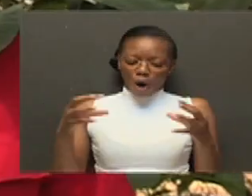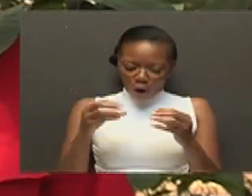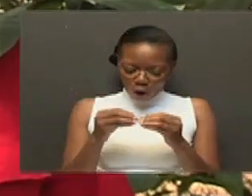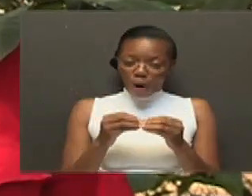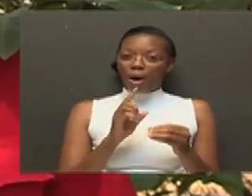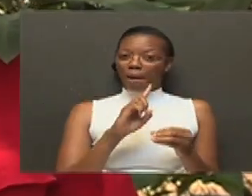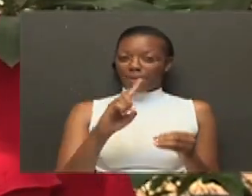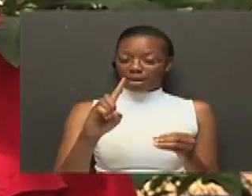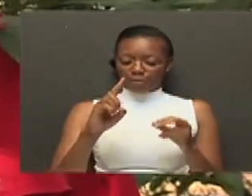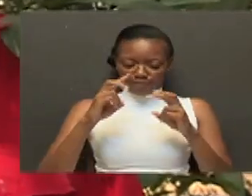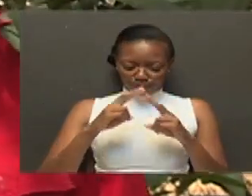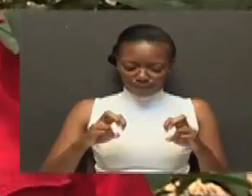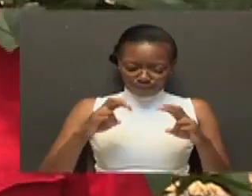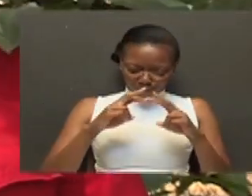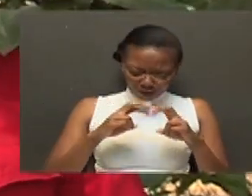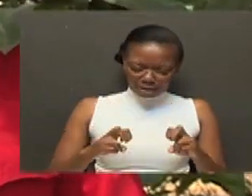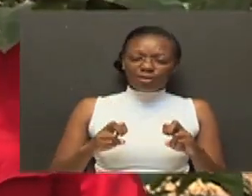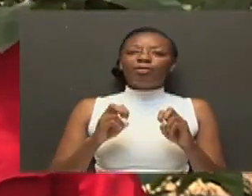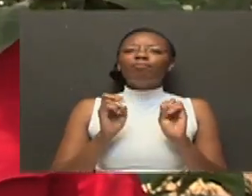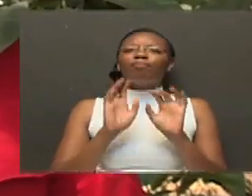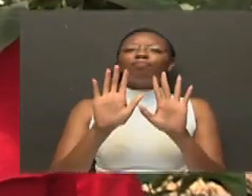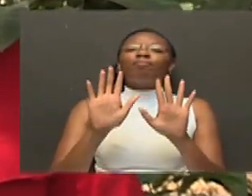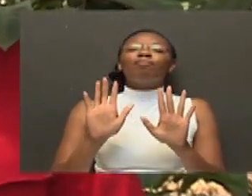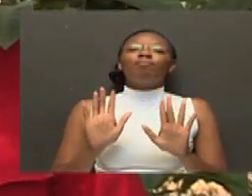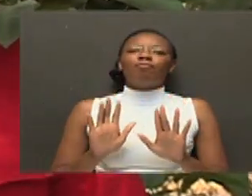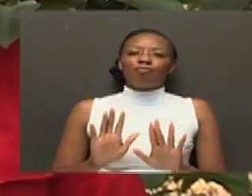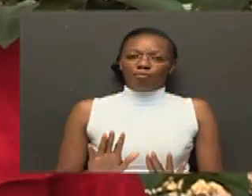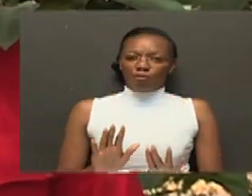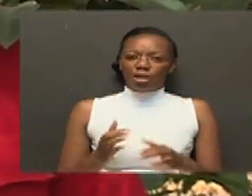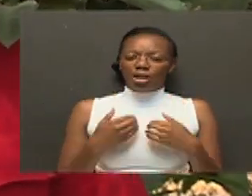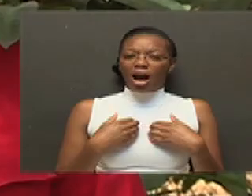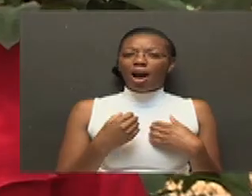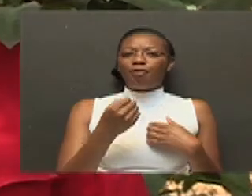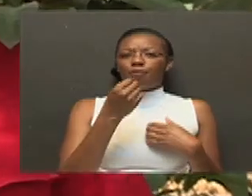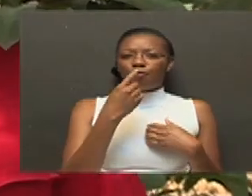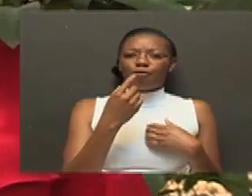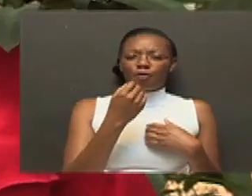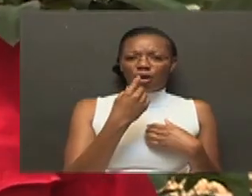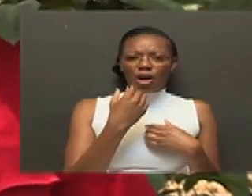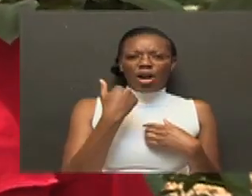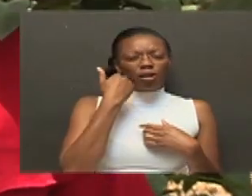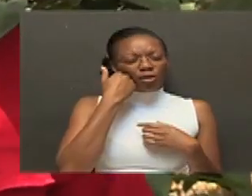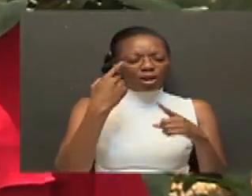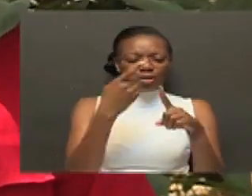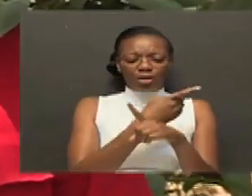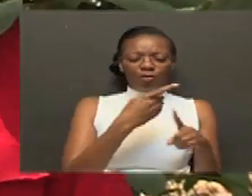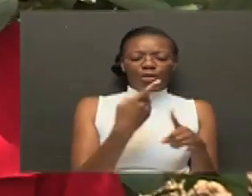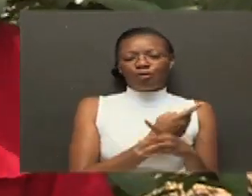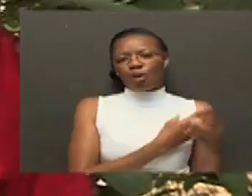utafiti inaweza fanywa mzuri, unaweza pata dawa za kutibu karibu magonjwa yote